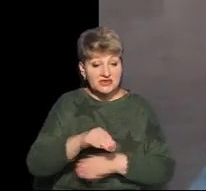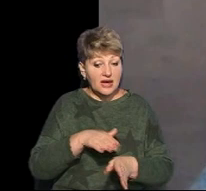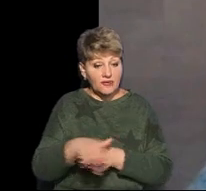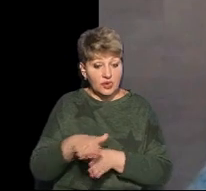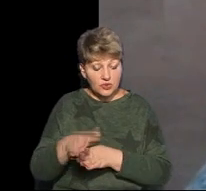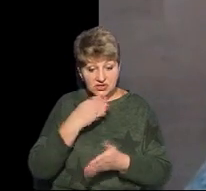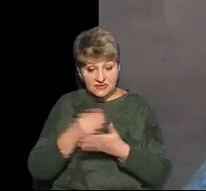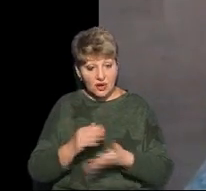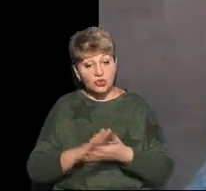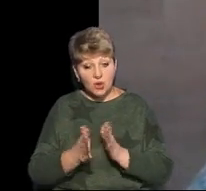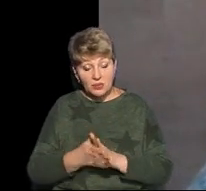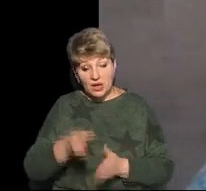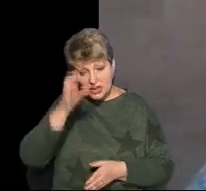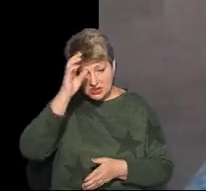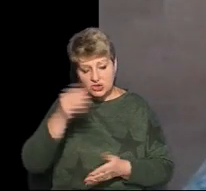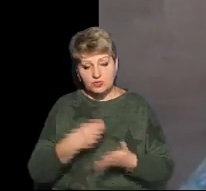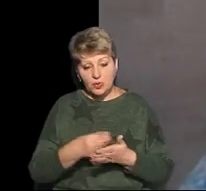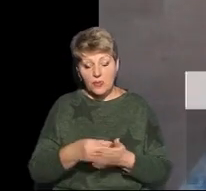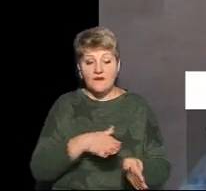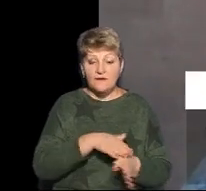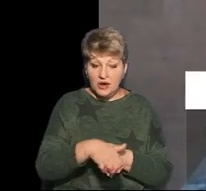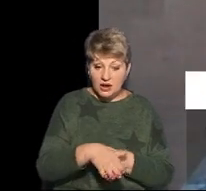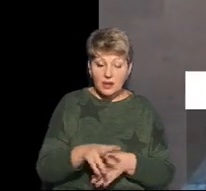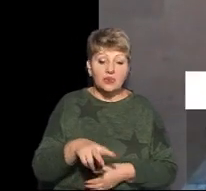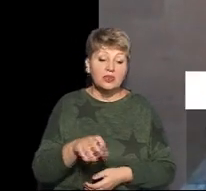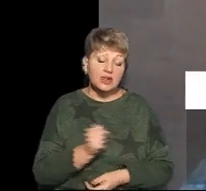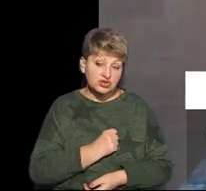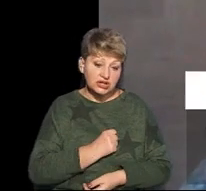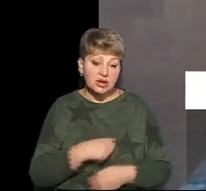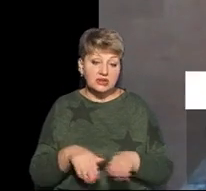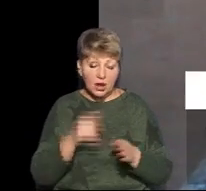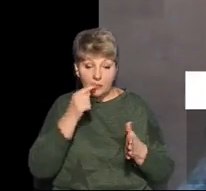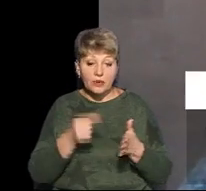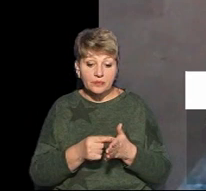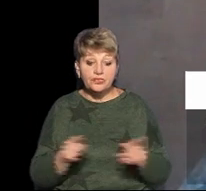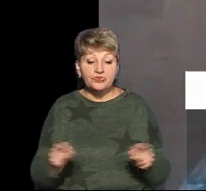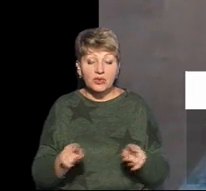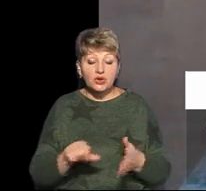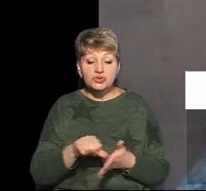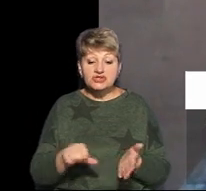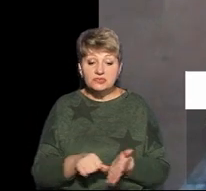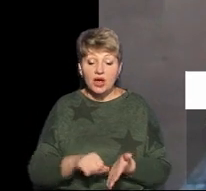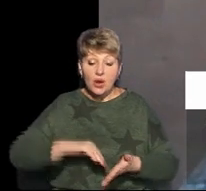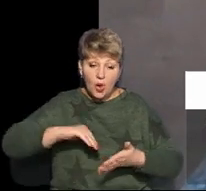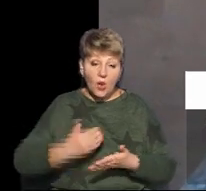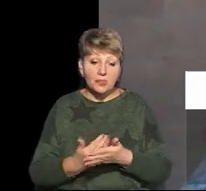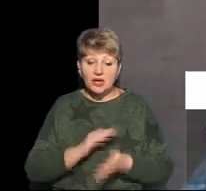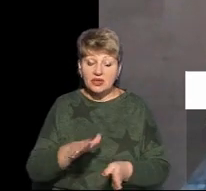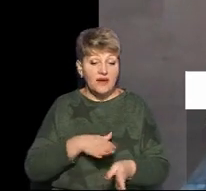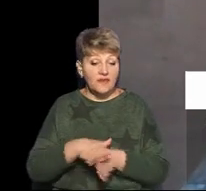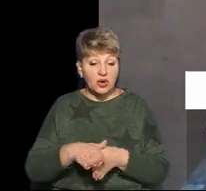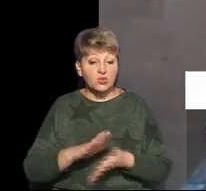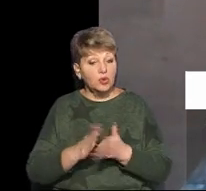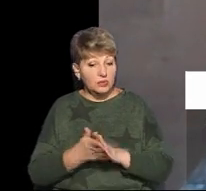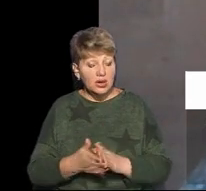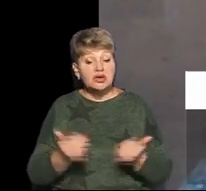свої домовленості, тобто держбюджет виконав там, але, на жаль, так трапилось, що Сміла в черговий раз не виконала домовленості,